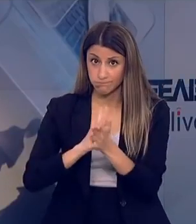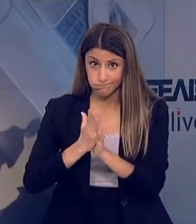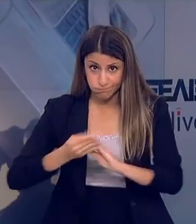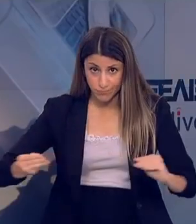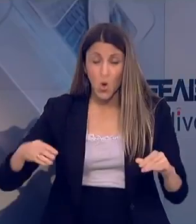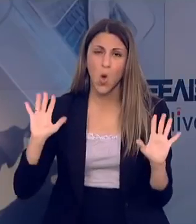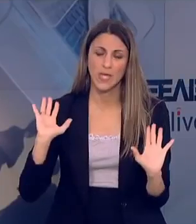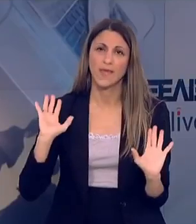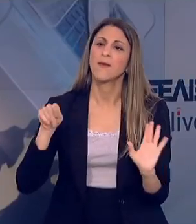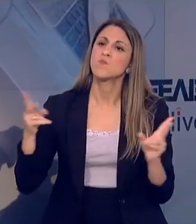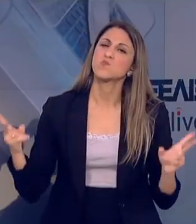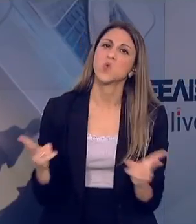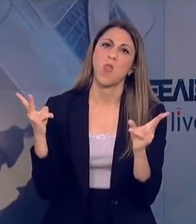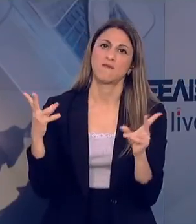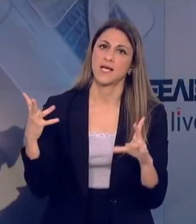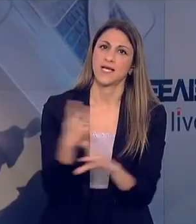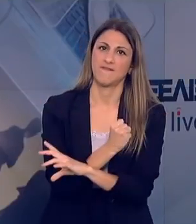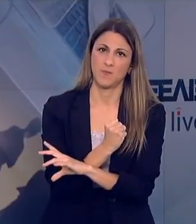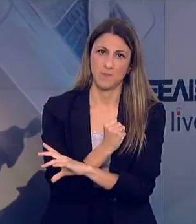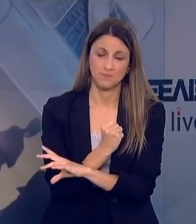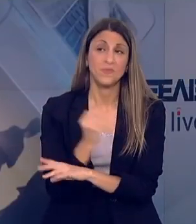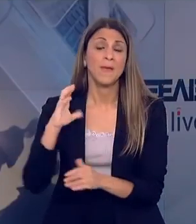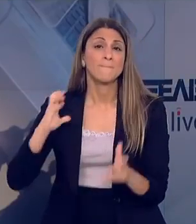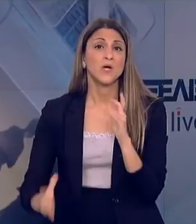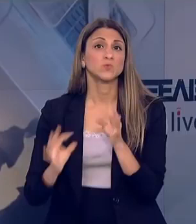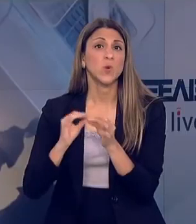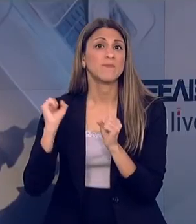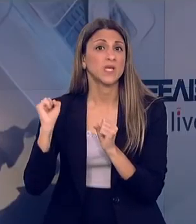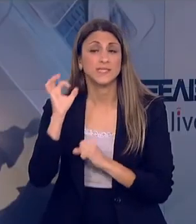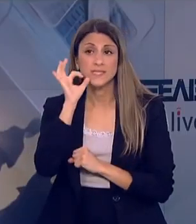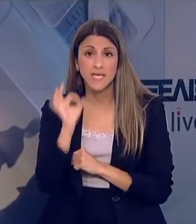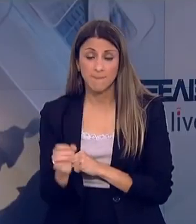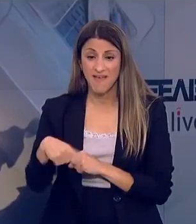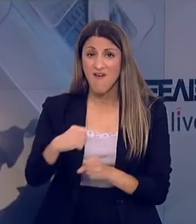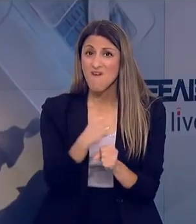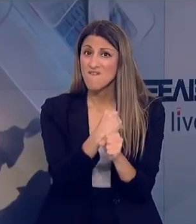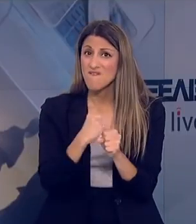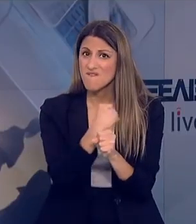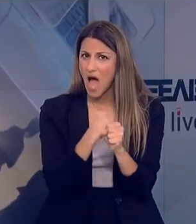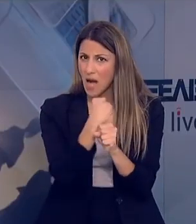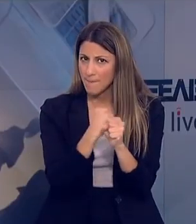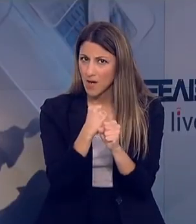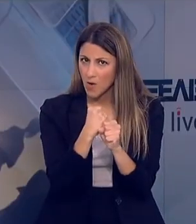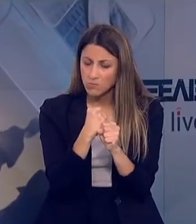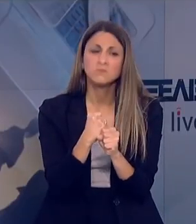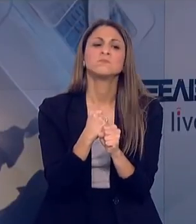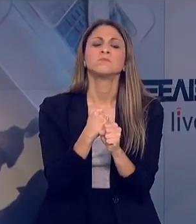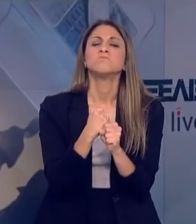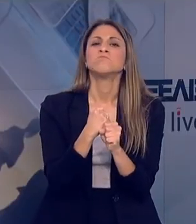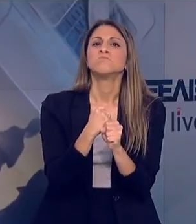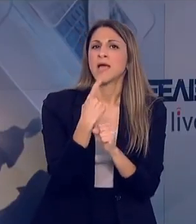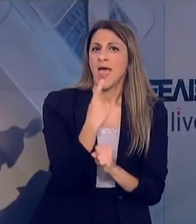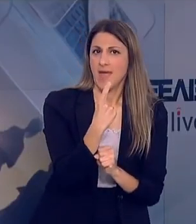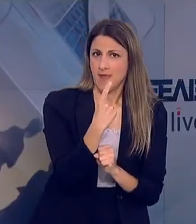Ο Ευρωπαϊκός Οργανισμός Φαρμάκων συνέστησε την επέκταση της χορήγησης σε ένα από τα φάρμακα που έχουν θετικά αποτελέσματα στις έως τώρα